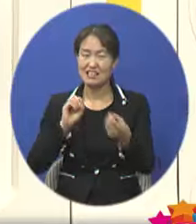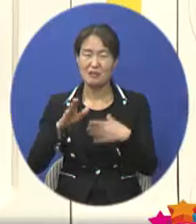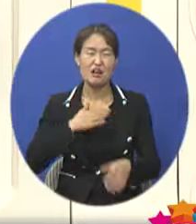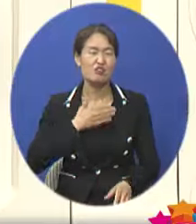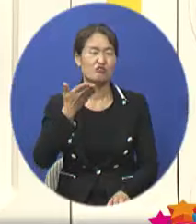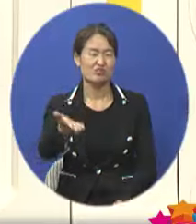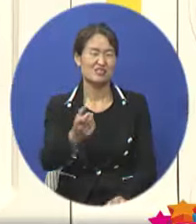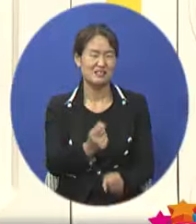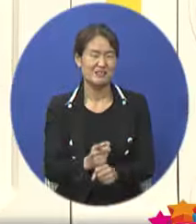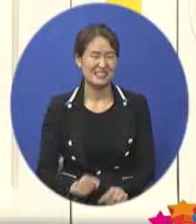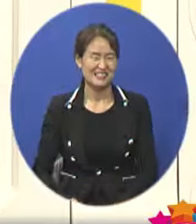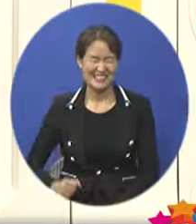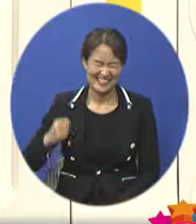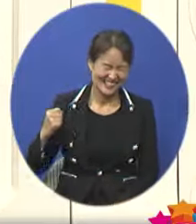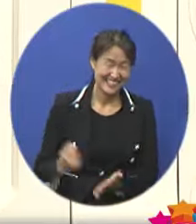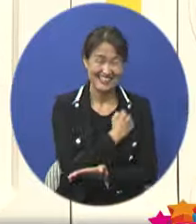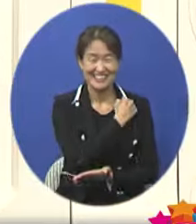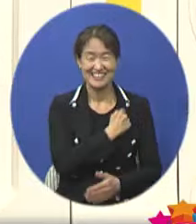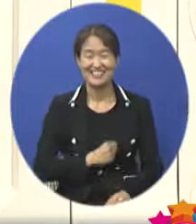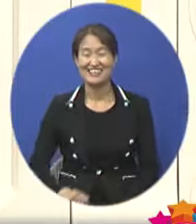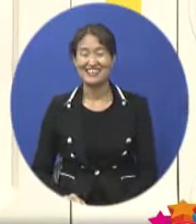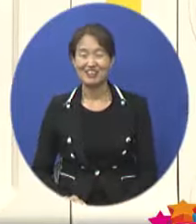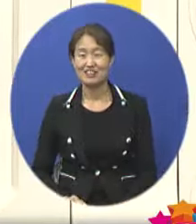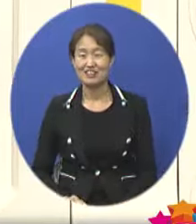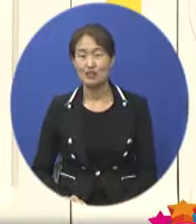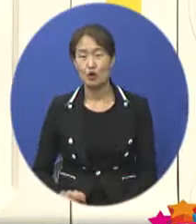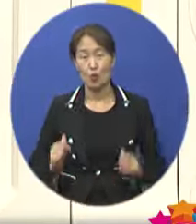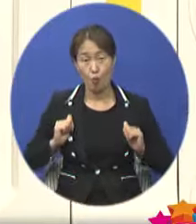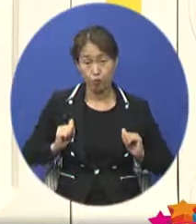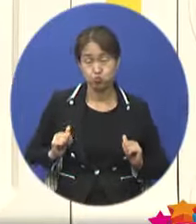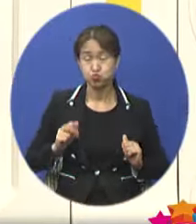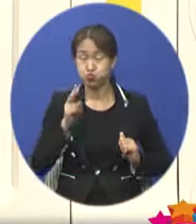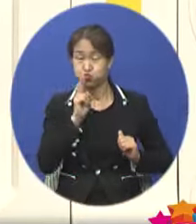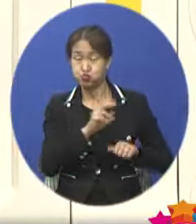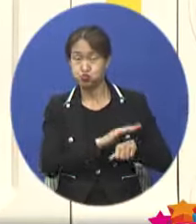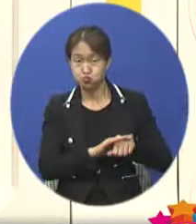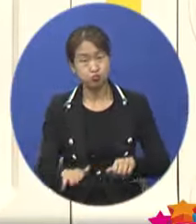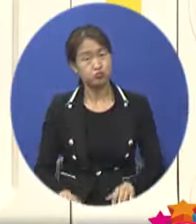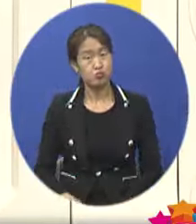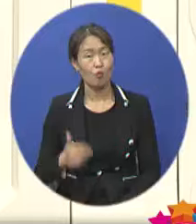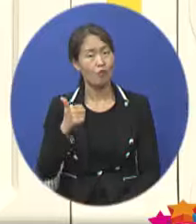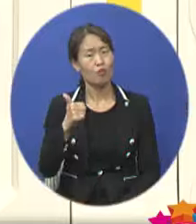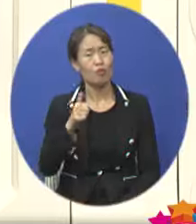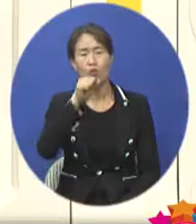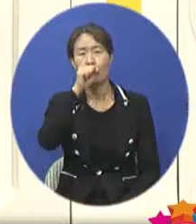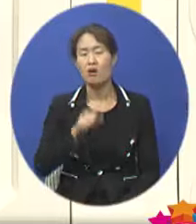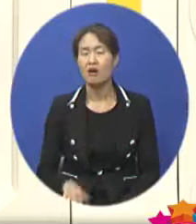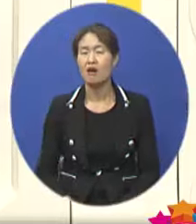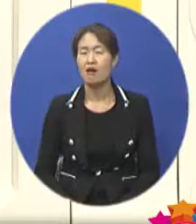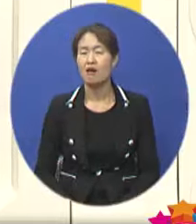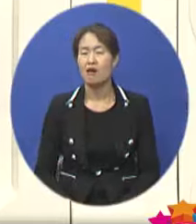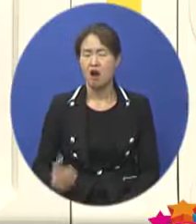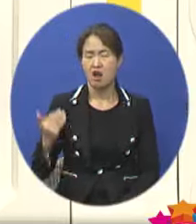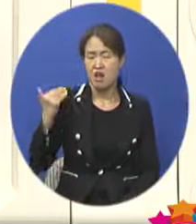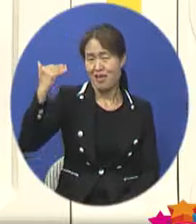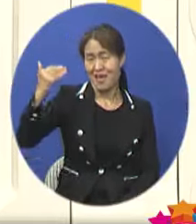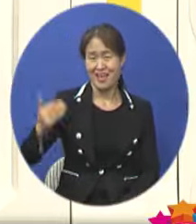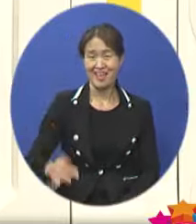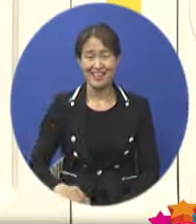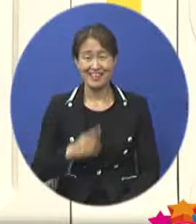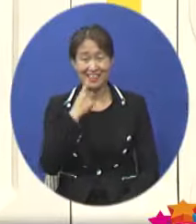씨한테는. 그러니까. 아니, 형님이 그 옷도 잘 입고 네. 노래도 잘 하시고 네. 최고 인기잖아요. 젠틀남이시죠. 아주 키도 크고